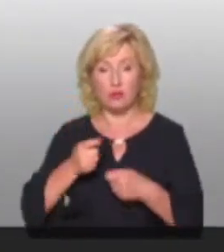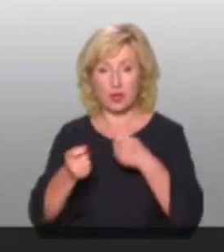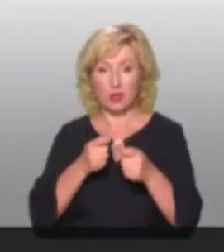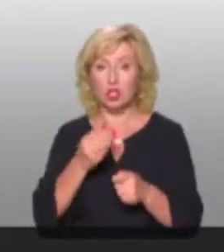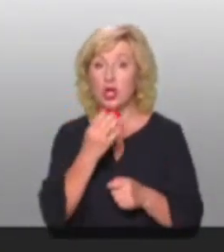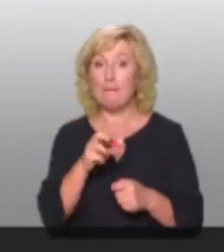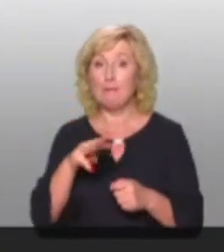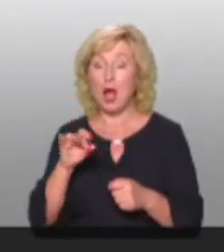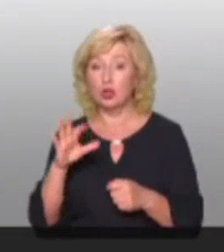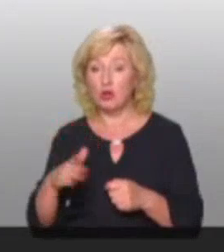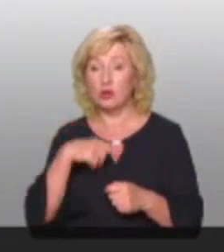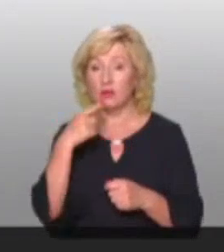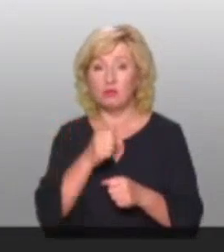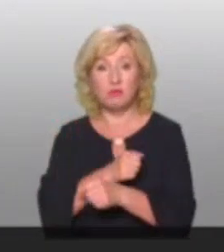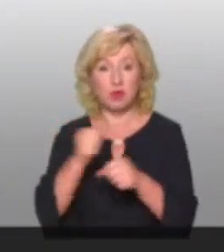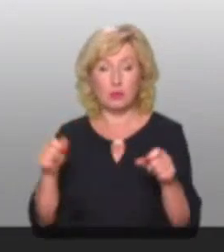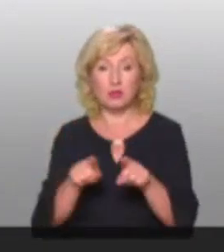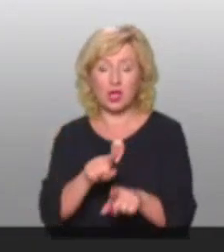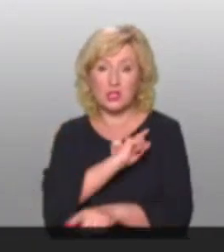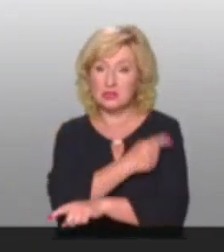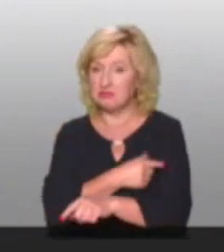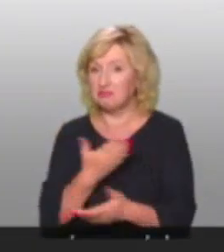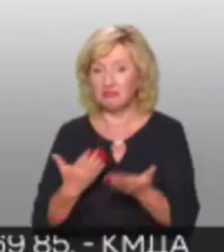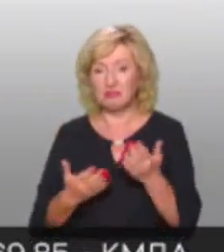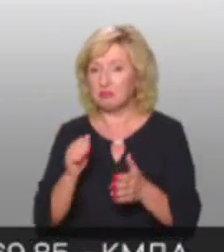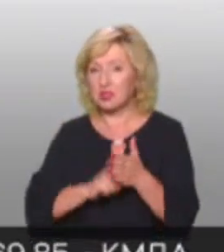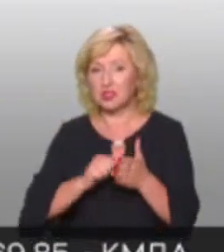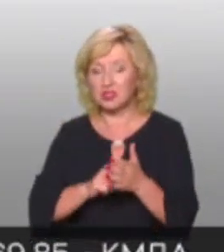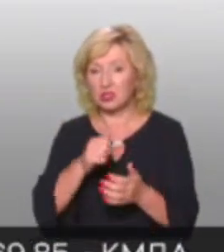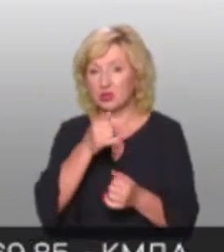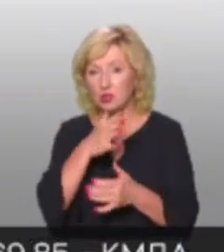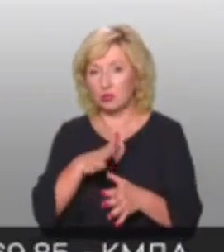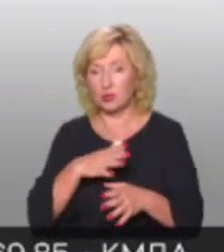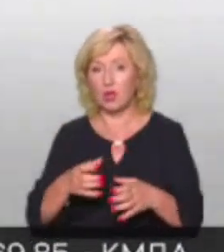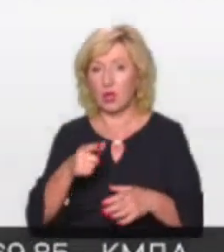Шаманов каже, що вибух був такої сили, що навряд чи причиною міг бути балон.